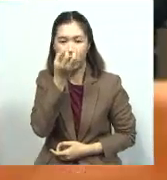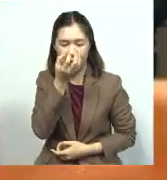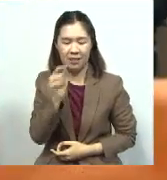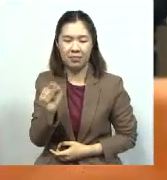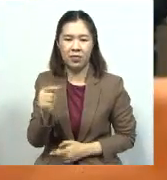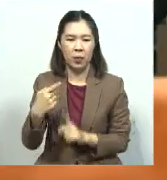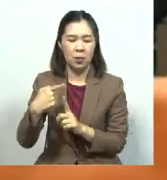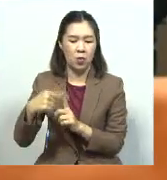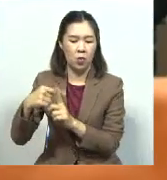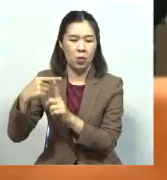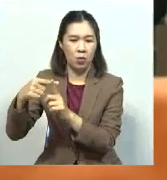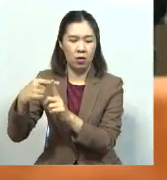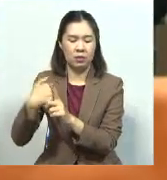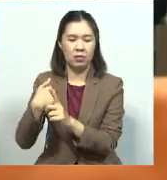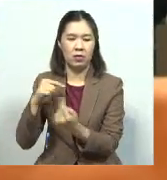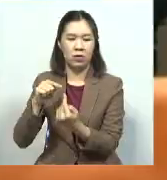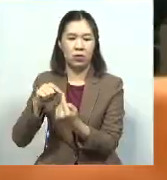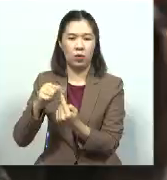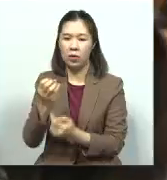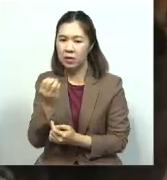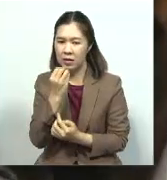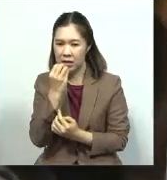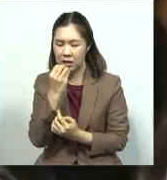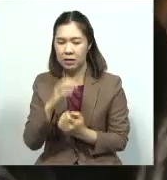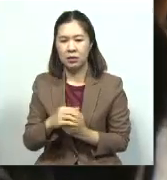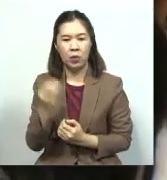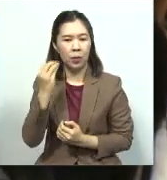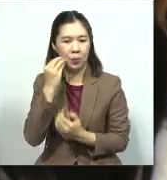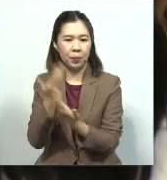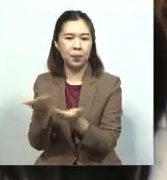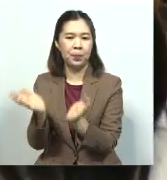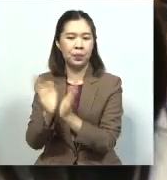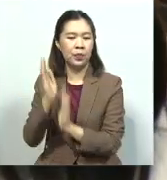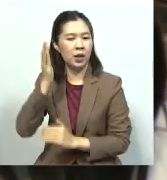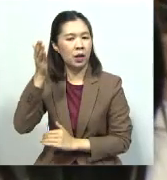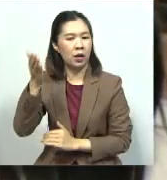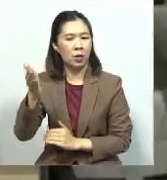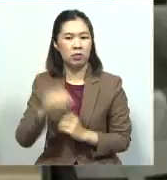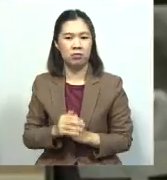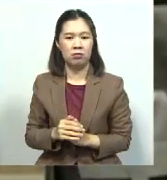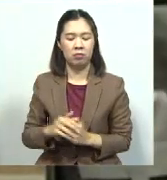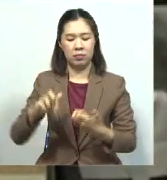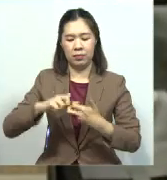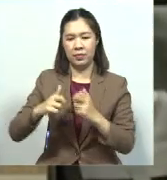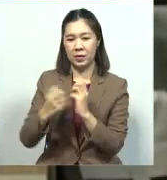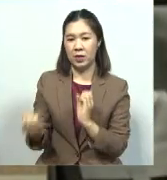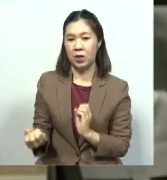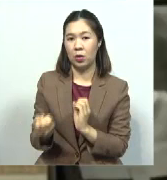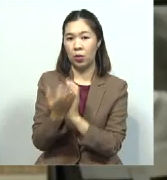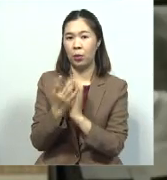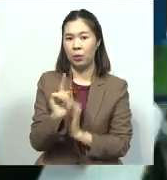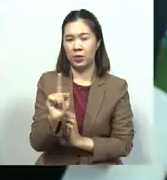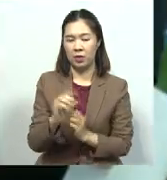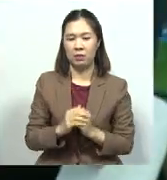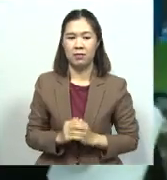วยซ ึ่ งจะส่งผลต่อการขยายตัวของการบริโภคภาคครัวเรือนในอนาคตโดยเฉพาะหากมีปัจจัยมากระทบนะครับก็จ